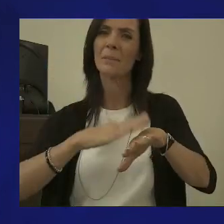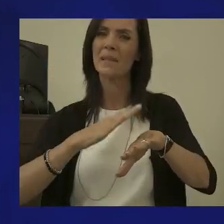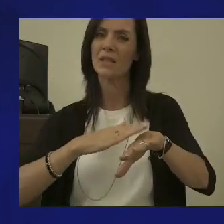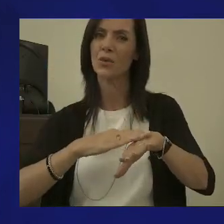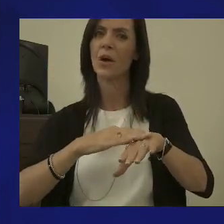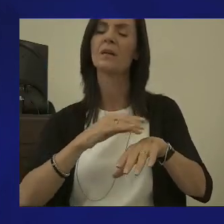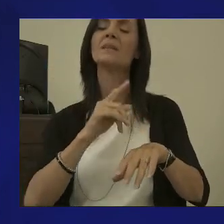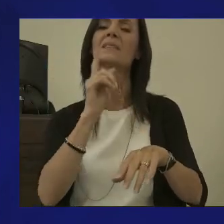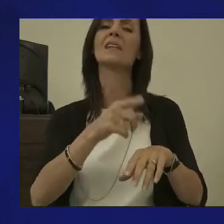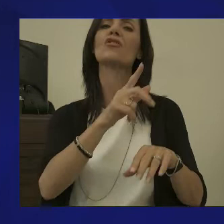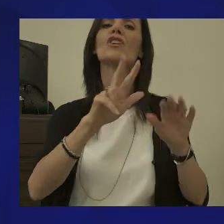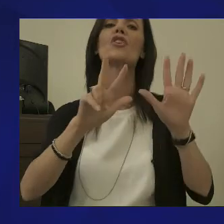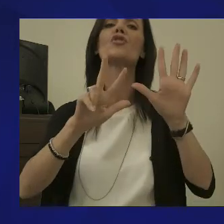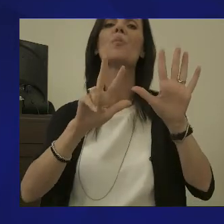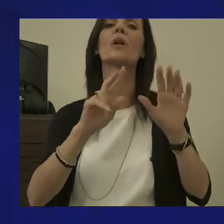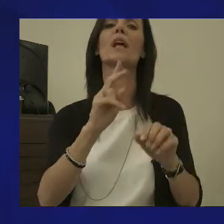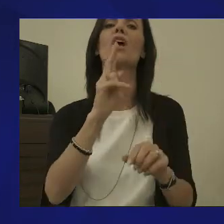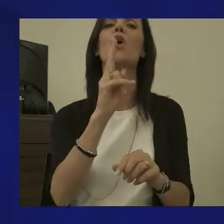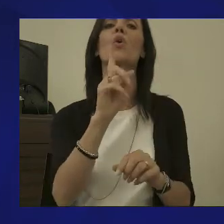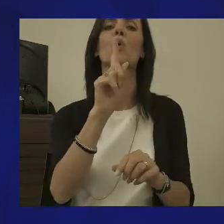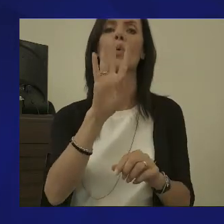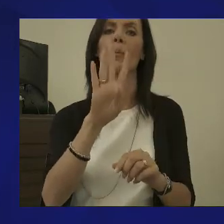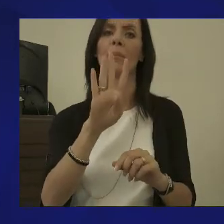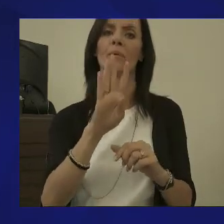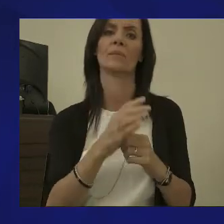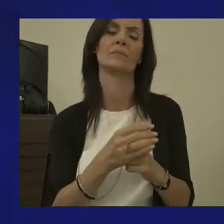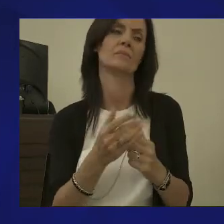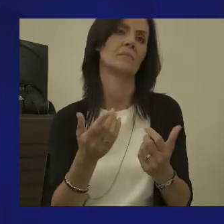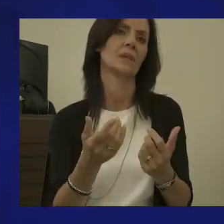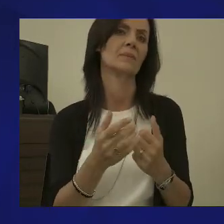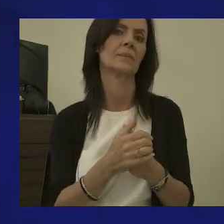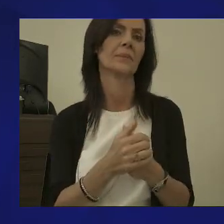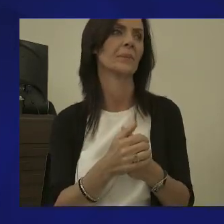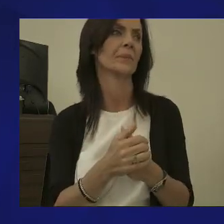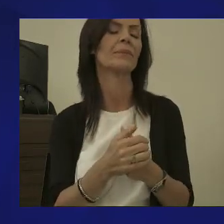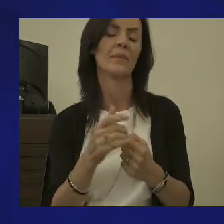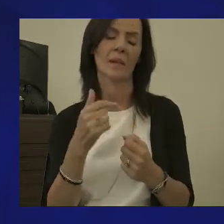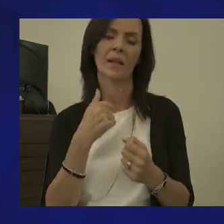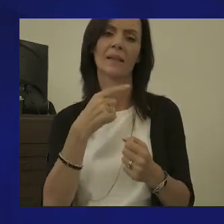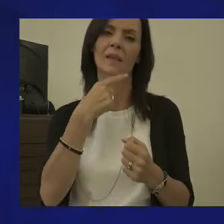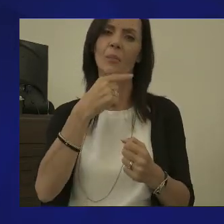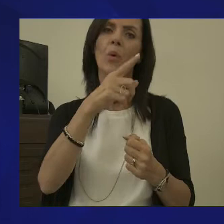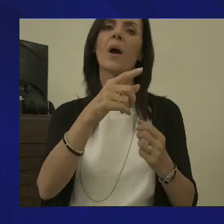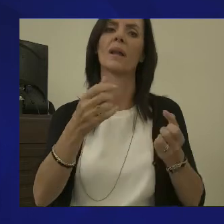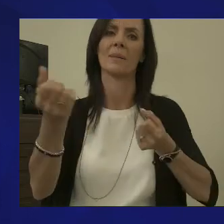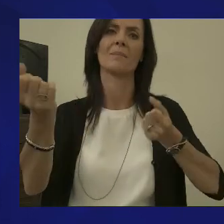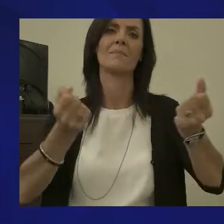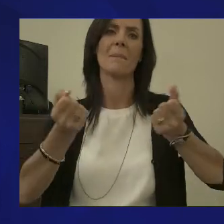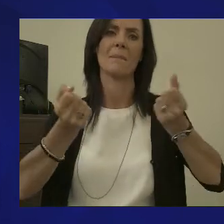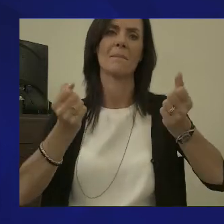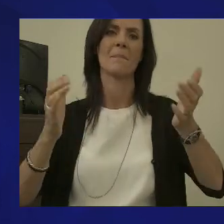עם 8 קוב לפחות. אבל אני לא יודע איך עושים את הסתירה הזו. לא, כי הם דיברו על מסעיות גדולות יותר שהנפח שלהם...